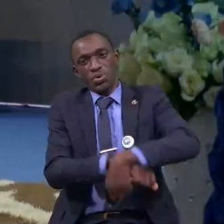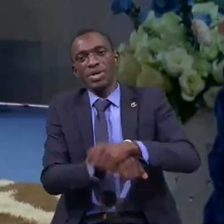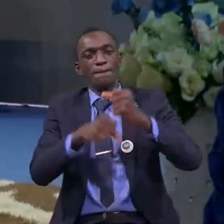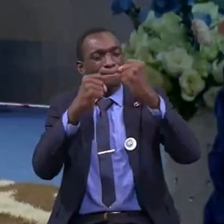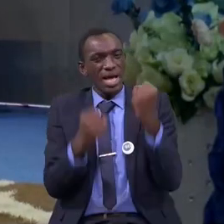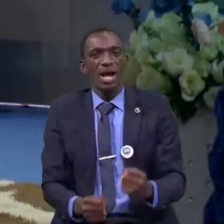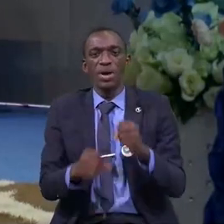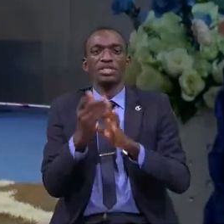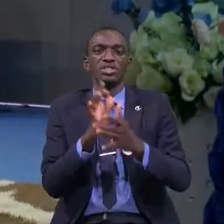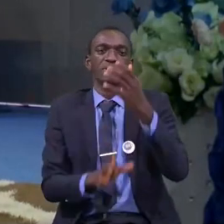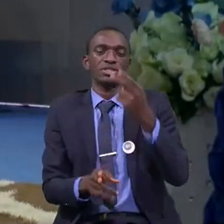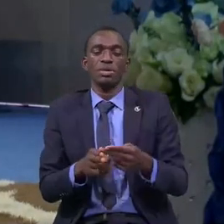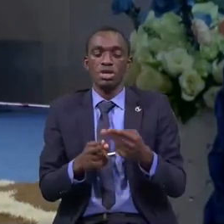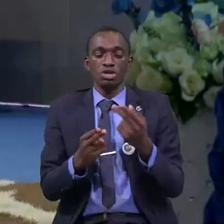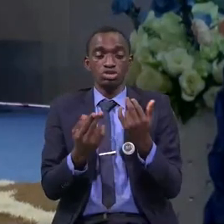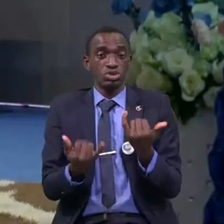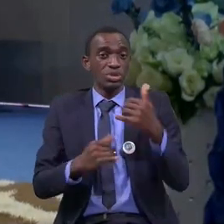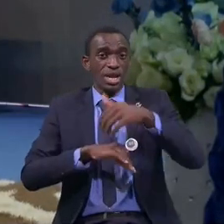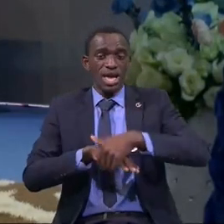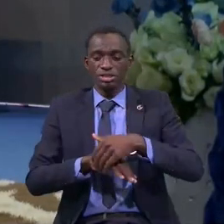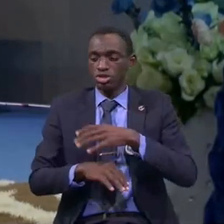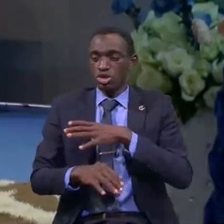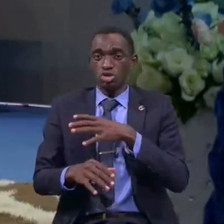victoire. Ce soit